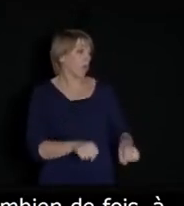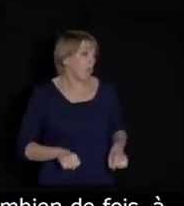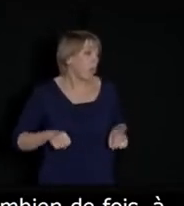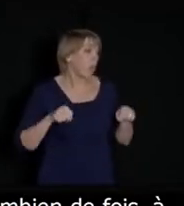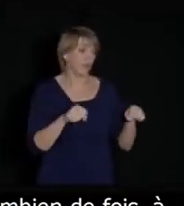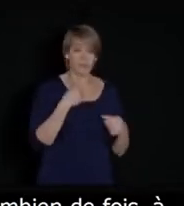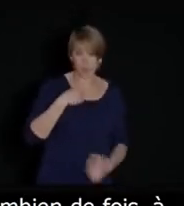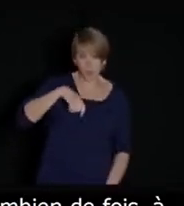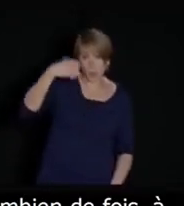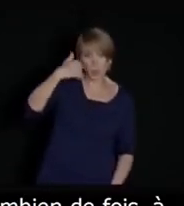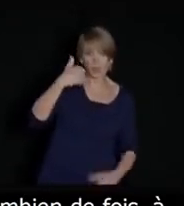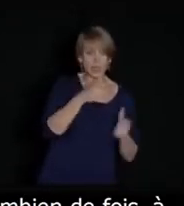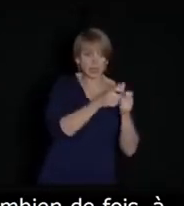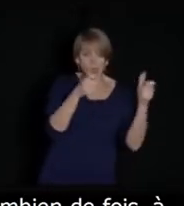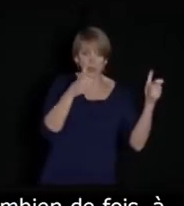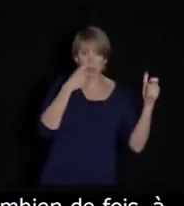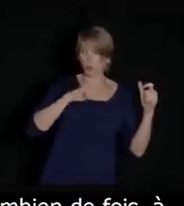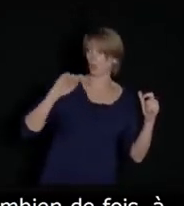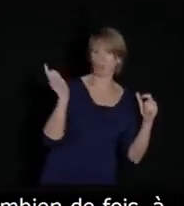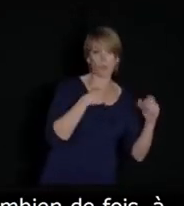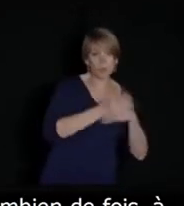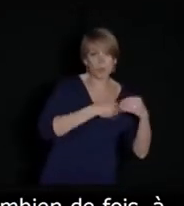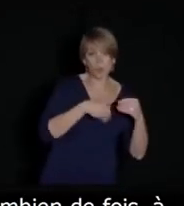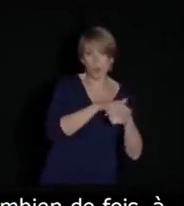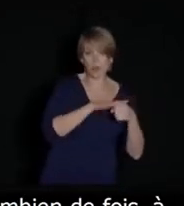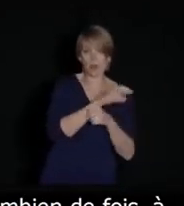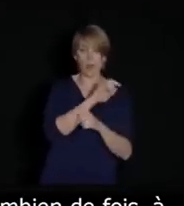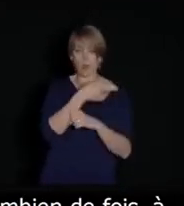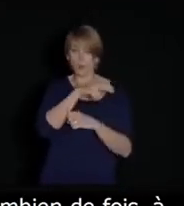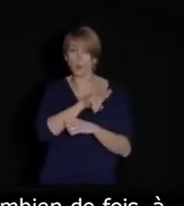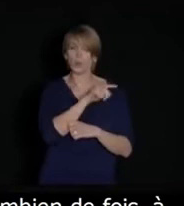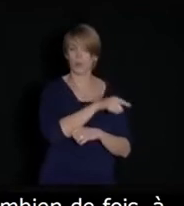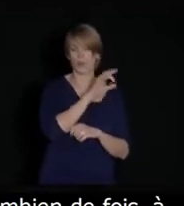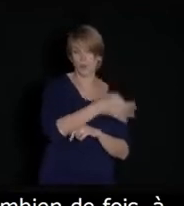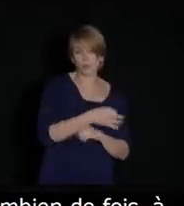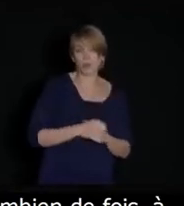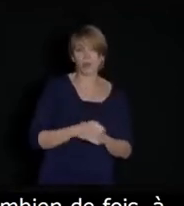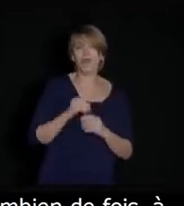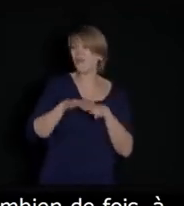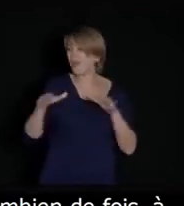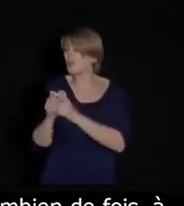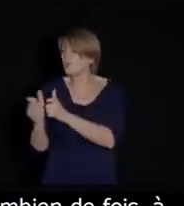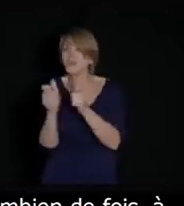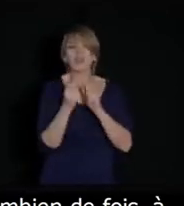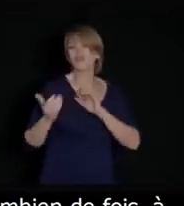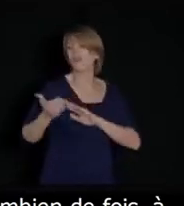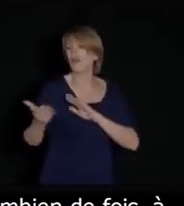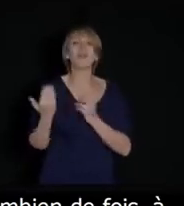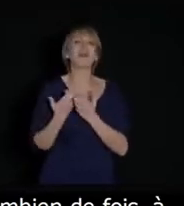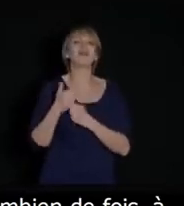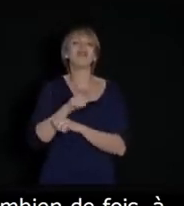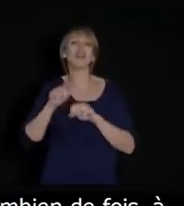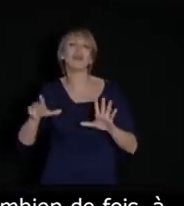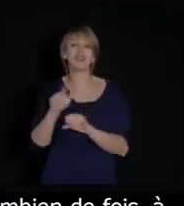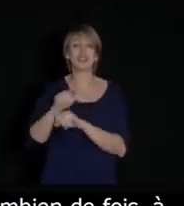rit des lenteurs, mais qui est pour l'instant la seule société commune à toutes les nations, et qui a une autorité, une légitimité bien supérieure